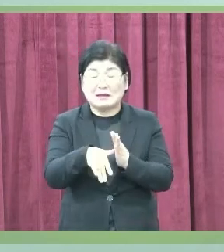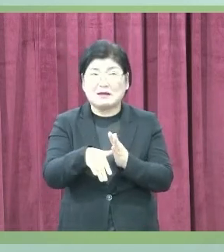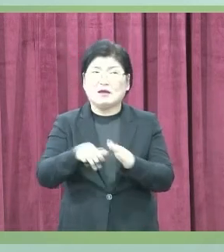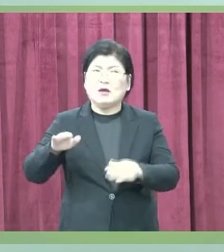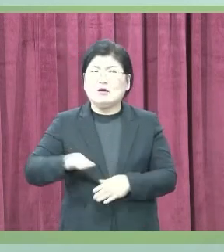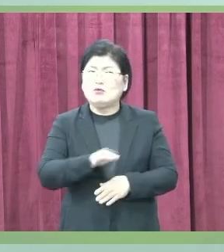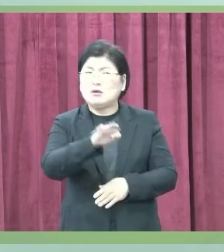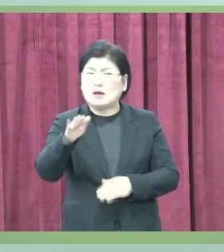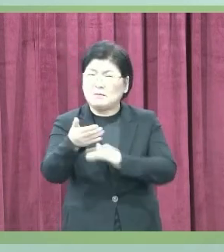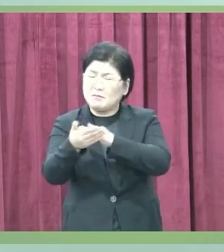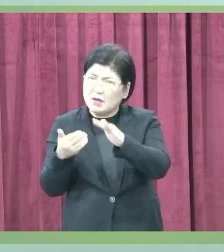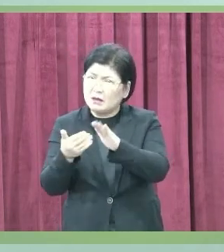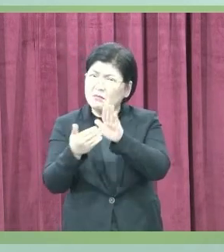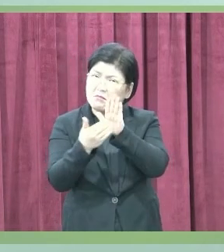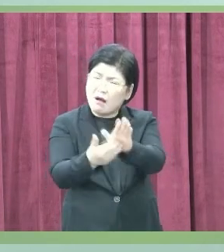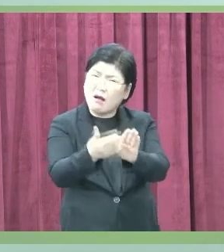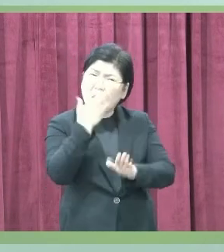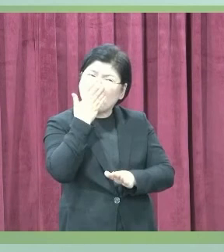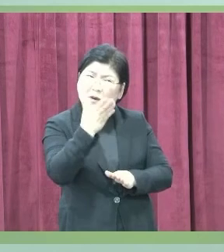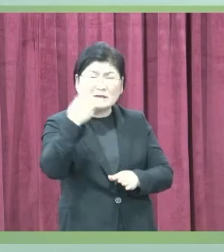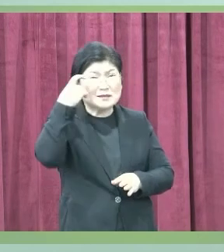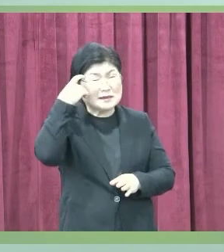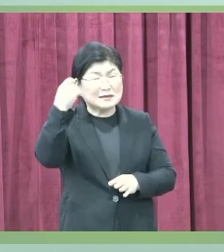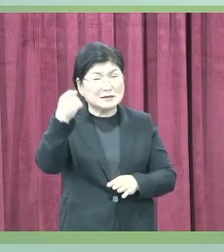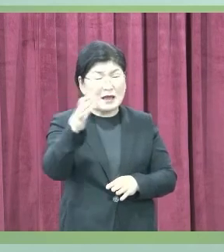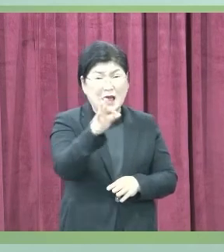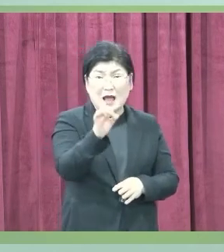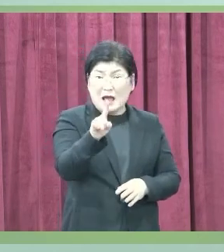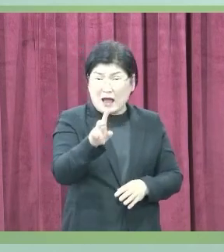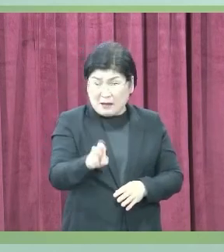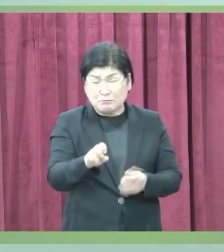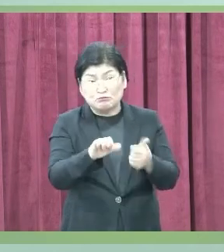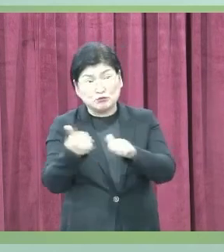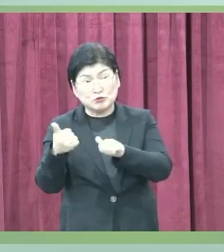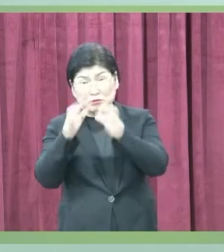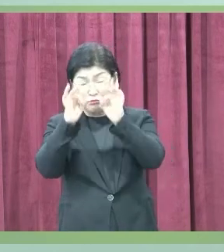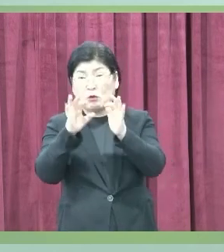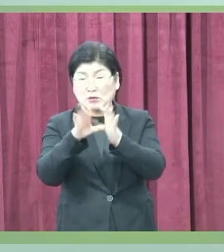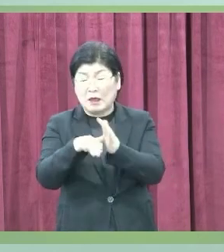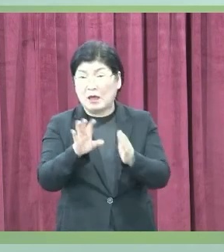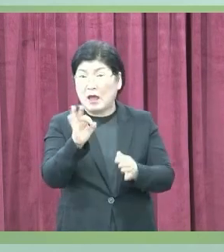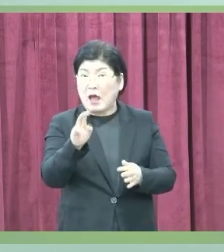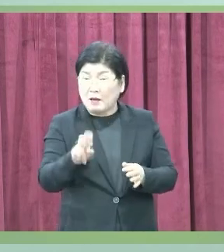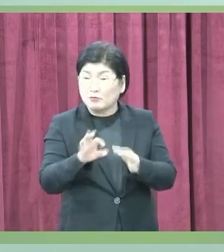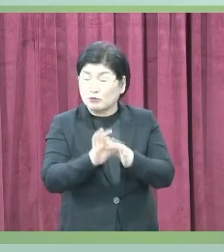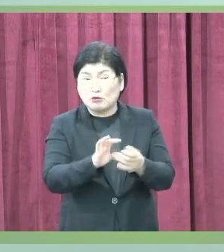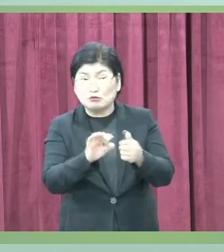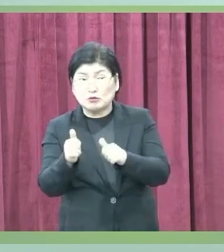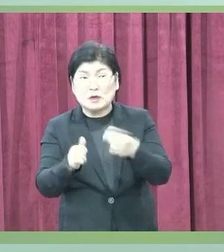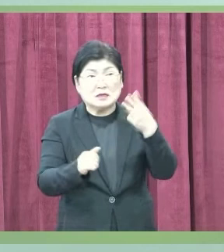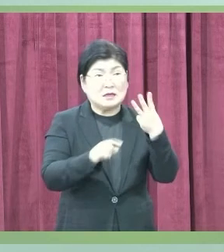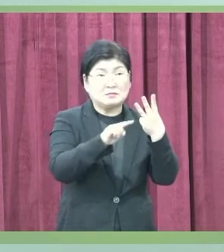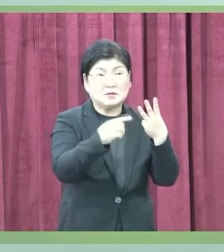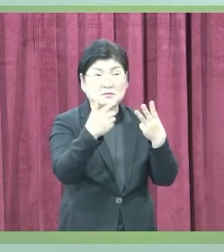좀 미리 예방 가능하지 않을까. 그래서 암으로 인한 사망률을 좀 보시면, 암으로 인한 사망률도 지금